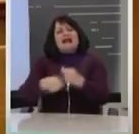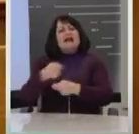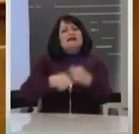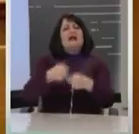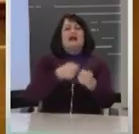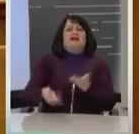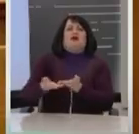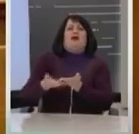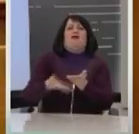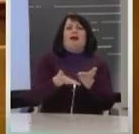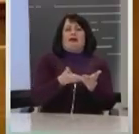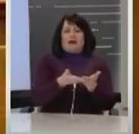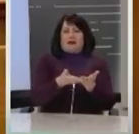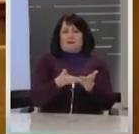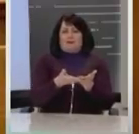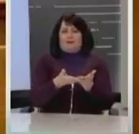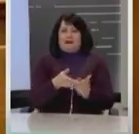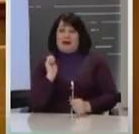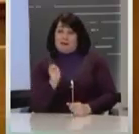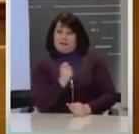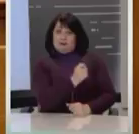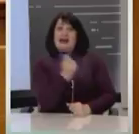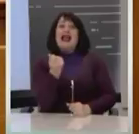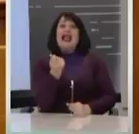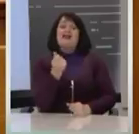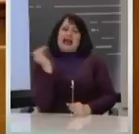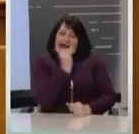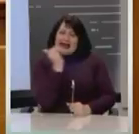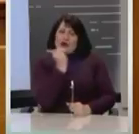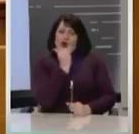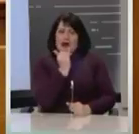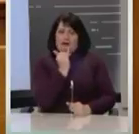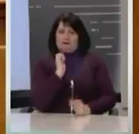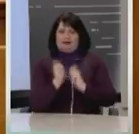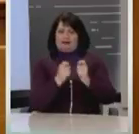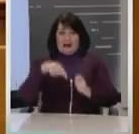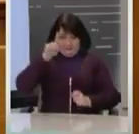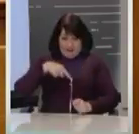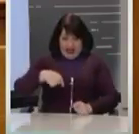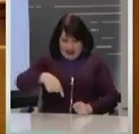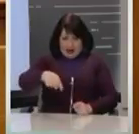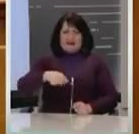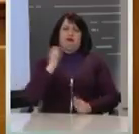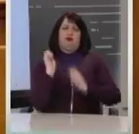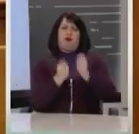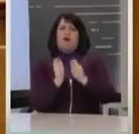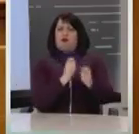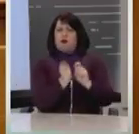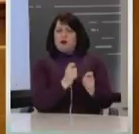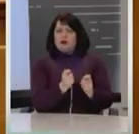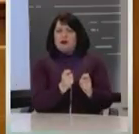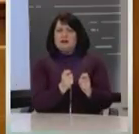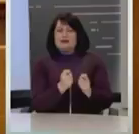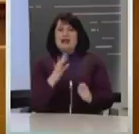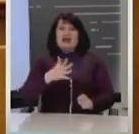επιχείρηση. Η καταβολή αυτών των χρημάτων θα γίνει άμεσα, τις αμέσως επόμενες μέρες, πιθανότατα και